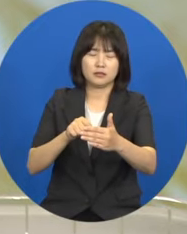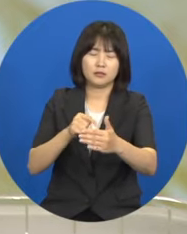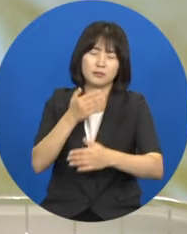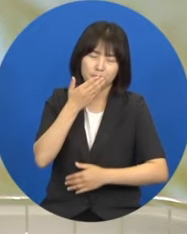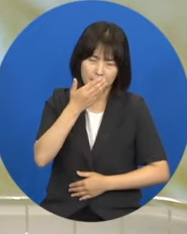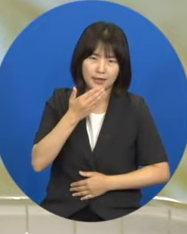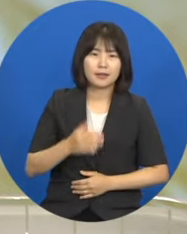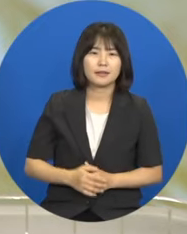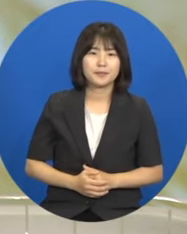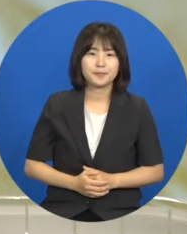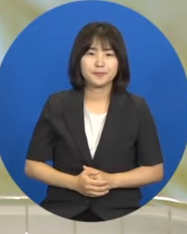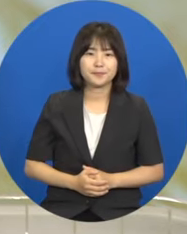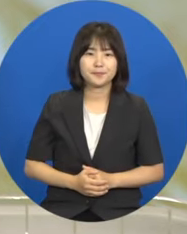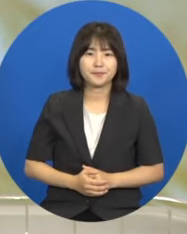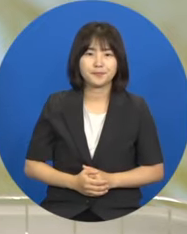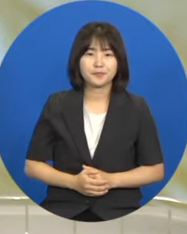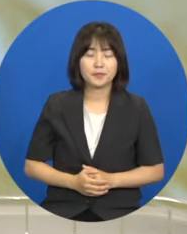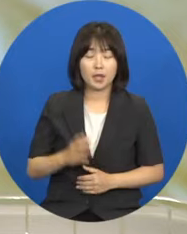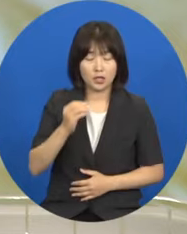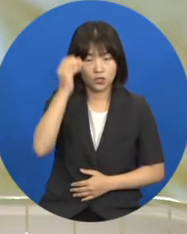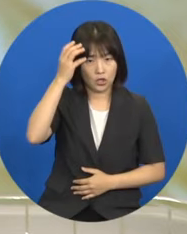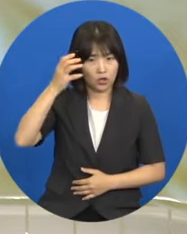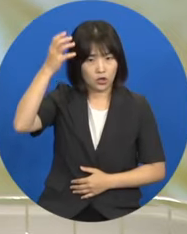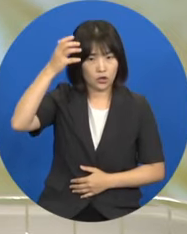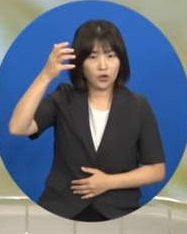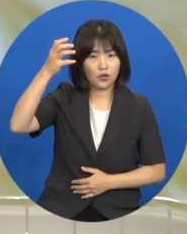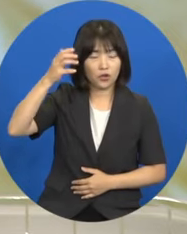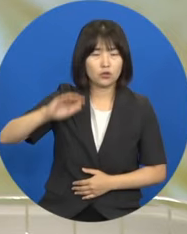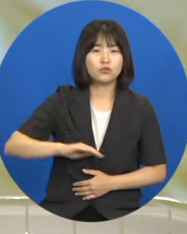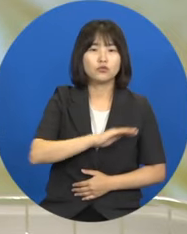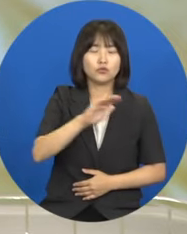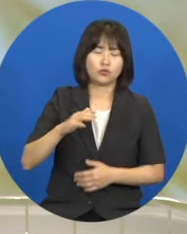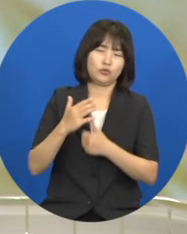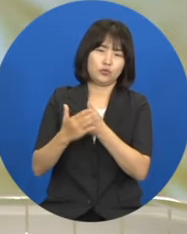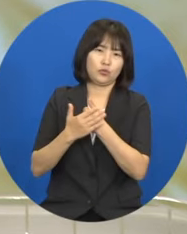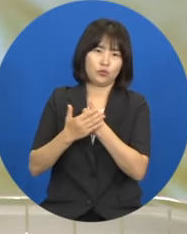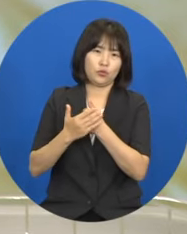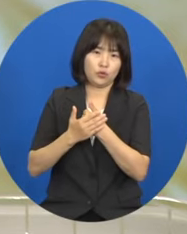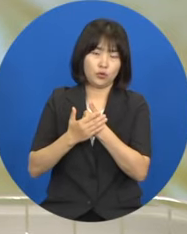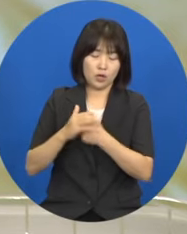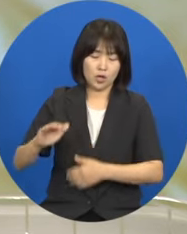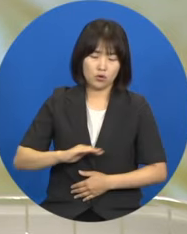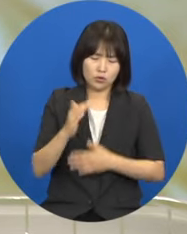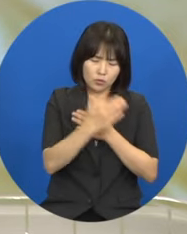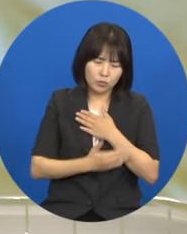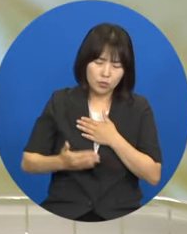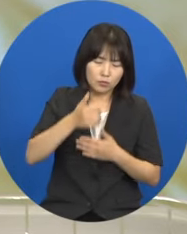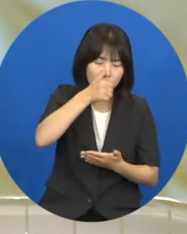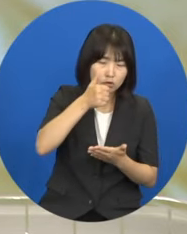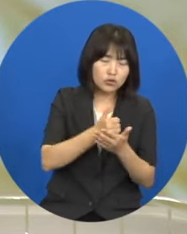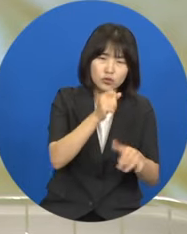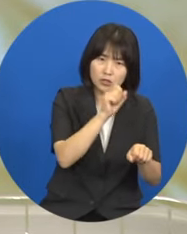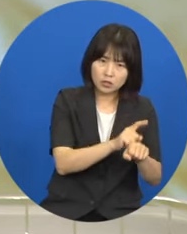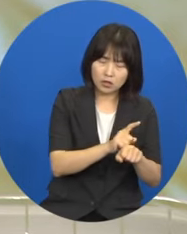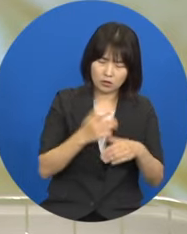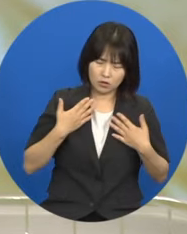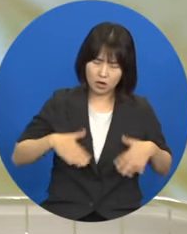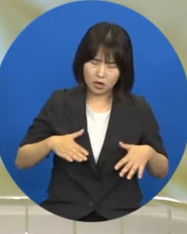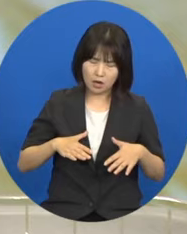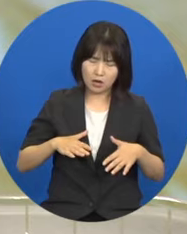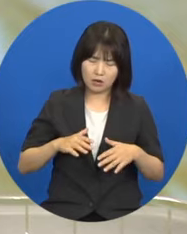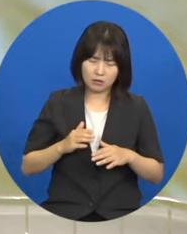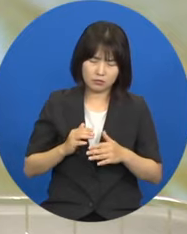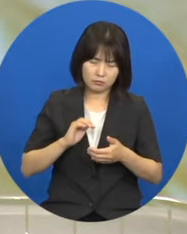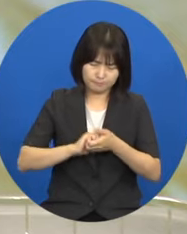가능하십니다. 왜냐하면 성령께서 우리를 도우시는데 우리 몸의 죄성과 연약함을 초월하고 극복할 수